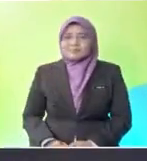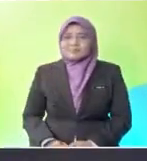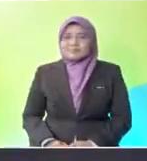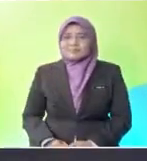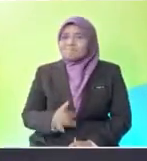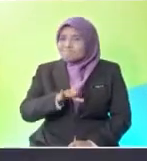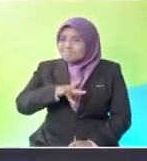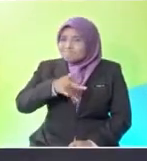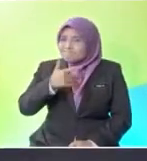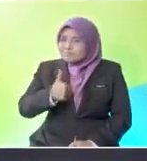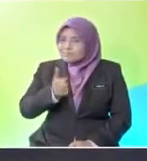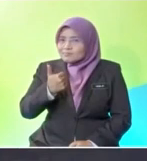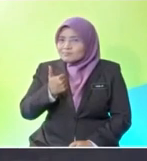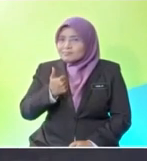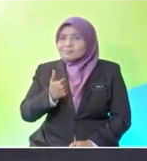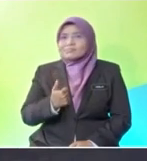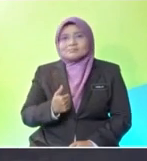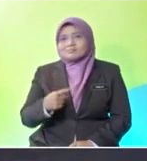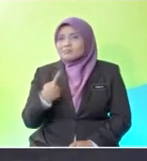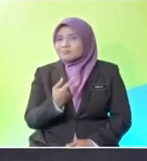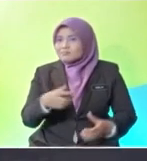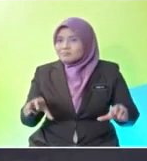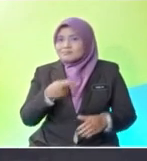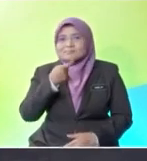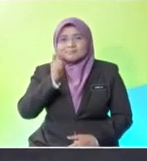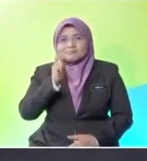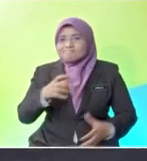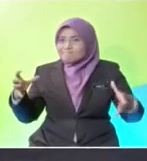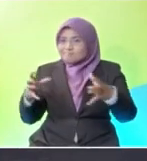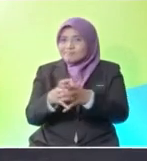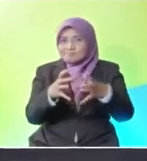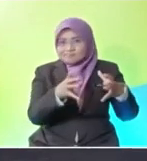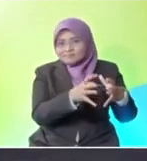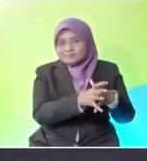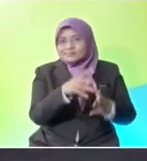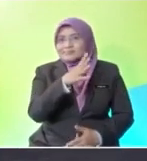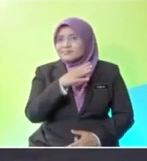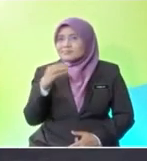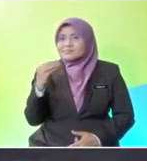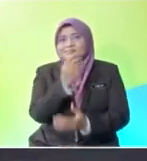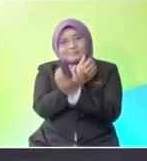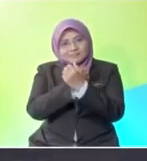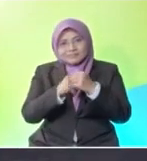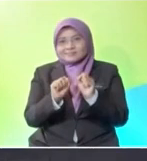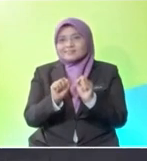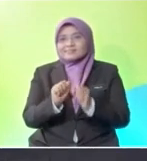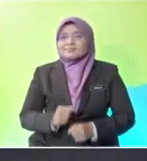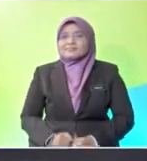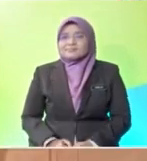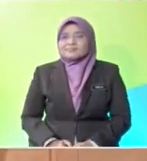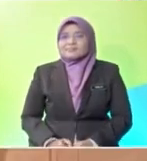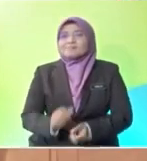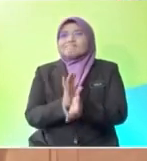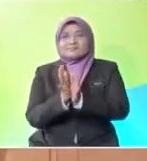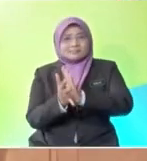dalam topik kita yaitu cantum-cantum dan siap Oke jadi